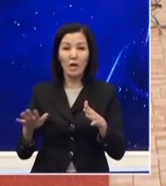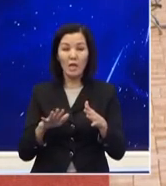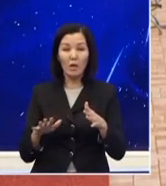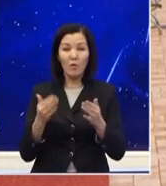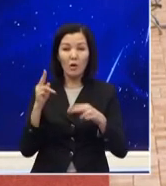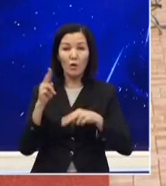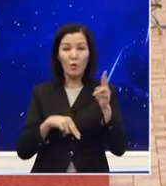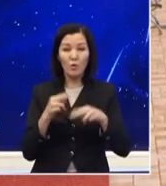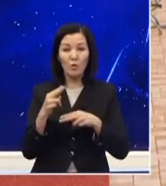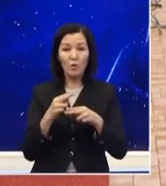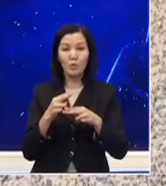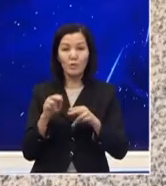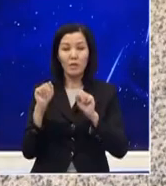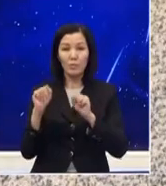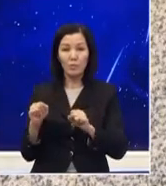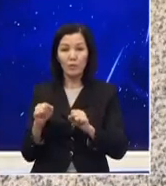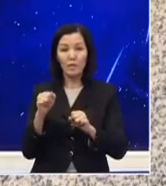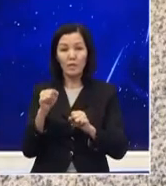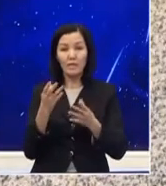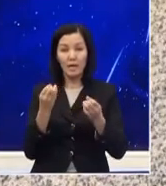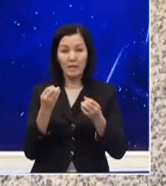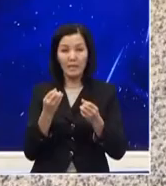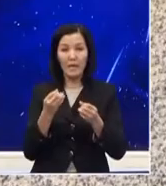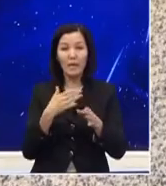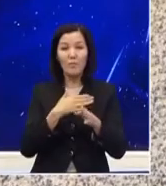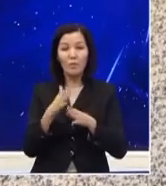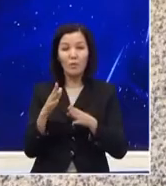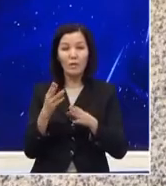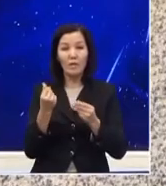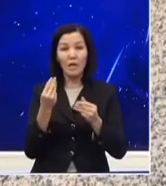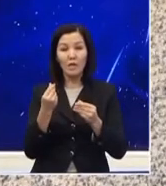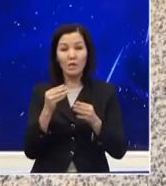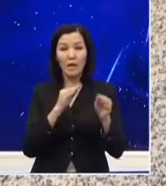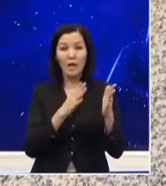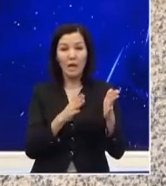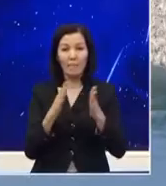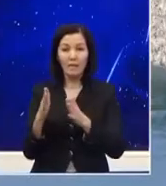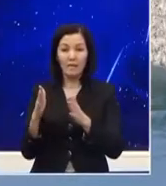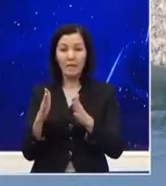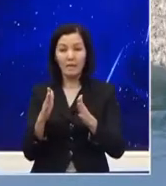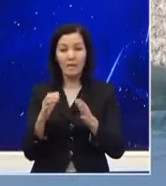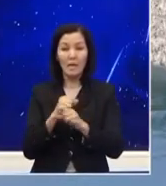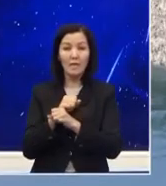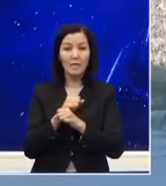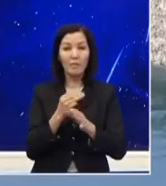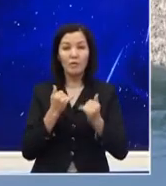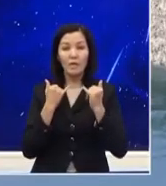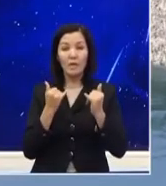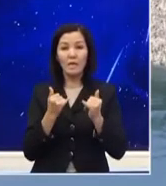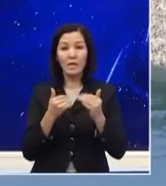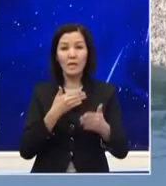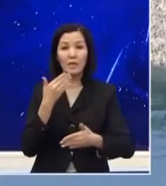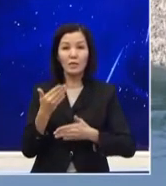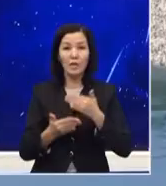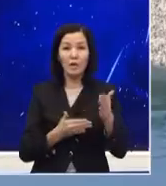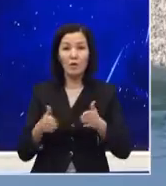Құрылыс тек бөгет салумен шектелмейді. Осы бөлінген қаржыға жағалау абаттандырылады. Яғни демалушыларға арналған жаяу